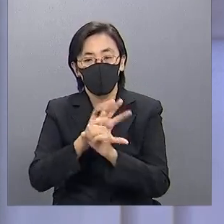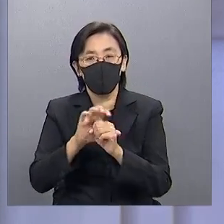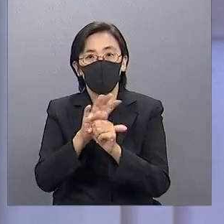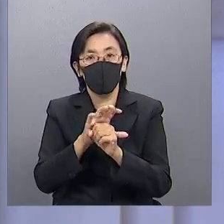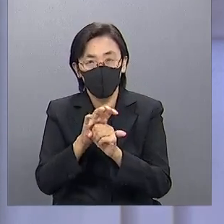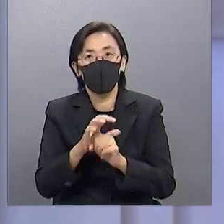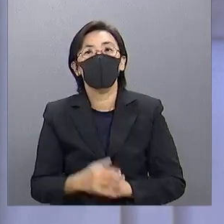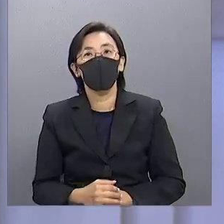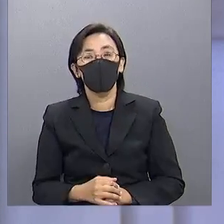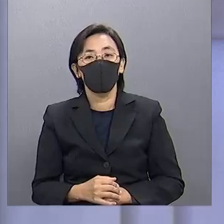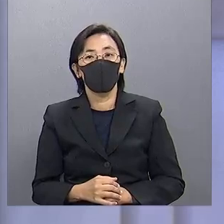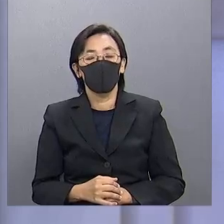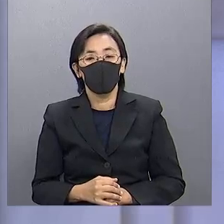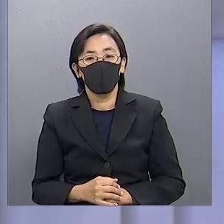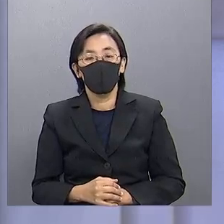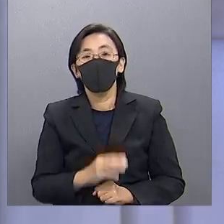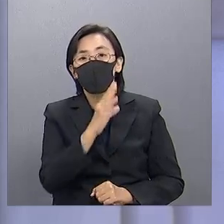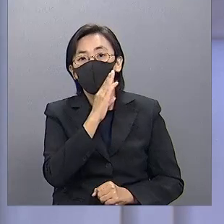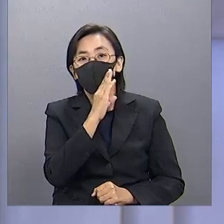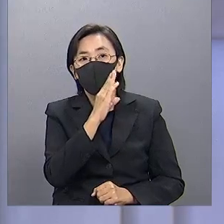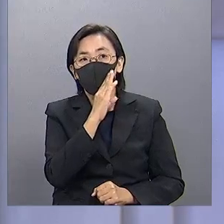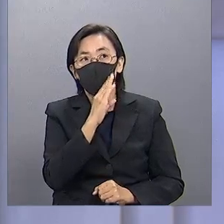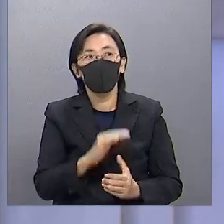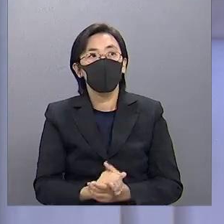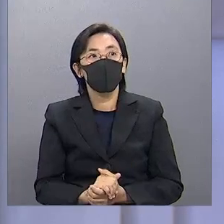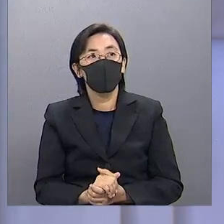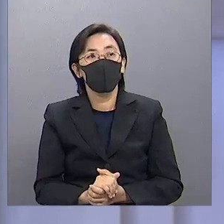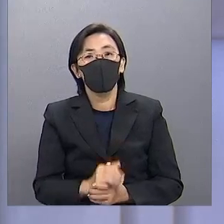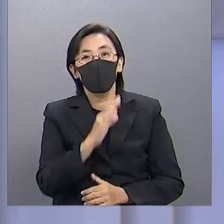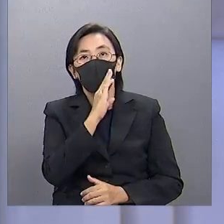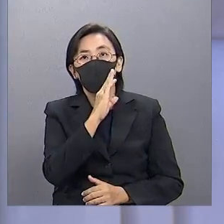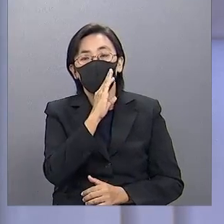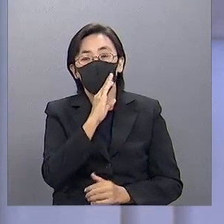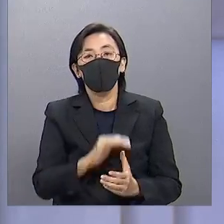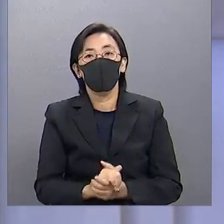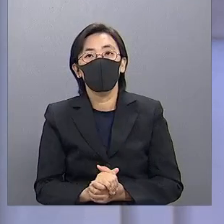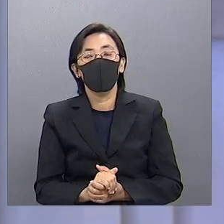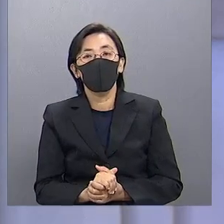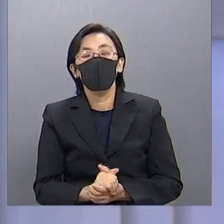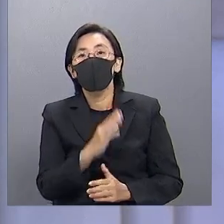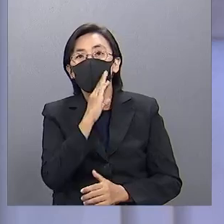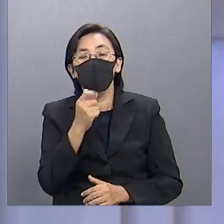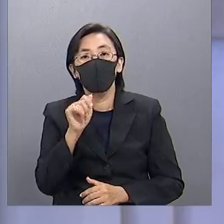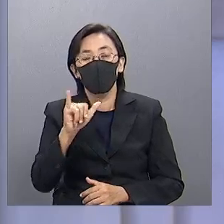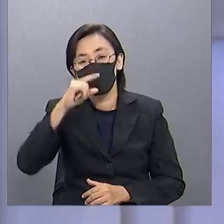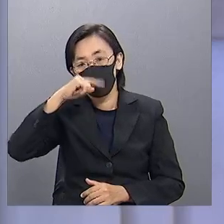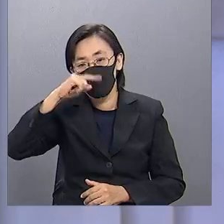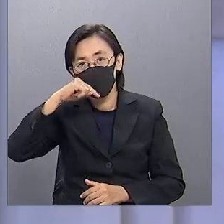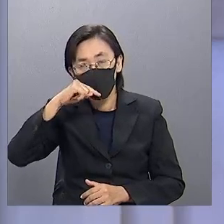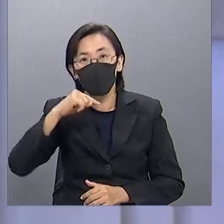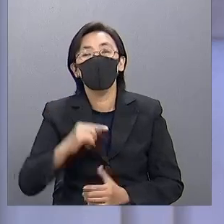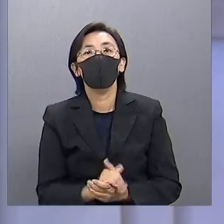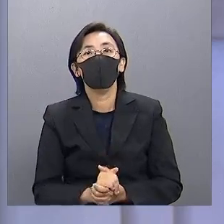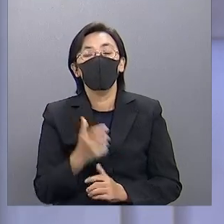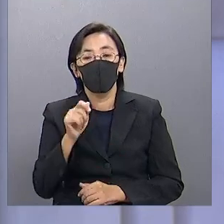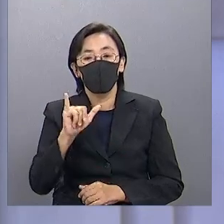ัแต่ทงนี้ทั้นั้นถ้าอยทบอกไปนะครับว่าพอไปดูข้อมูลที่ระบในออยอของไยเองก็มีการระบุในเรื่องของการแก้อ